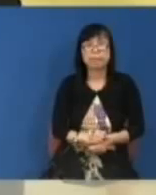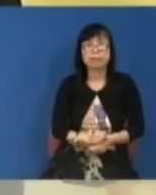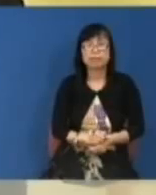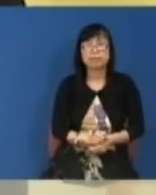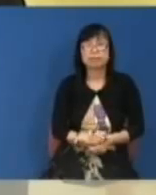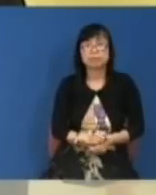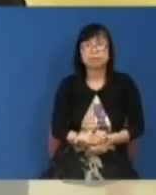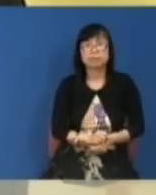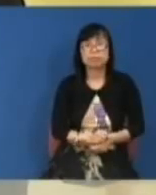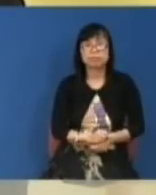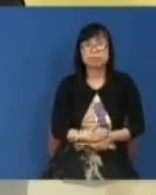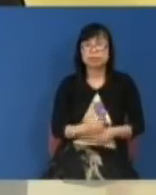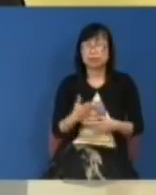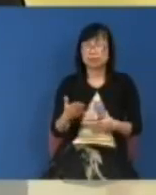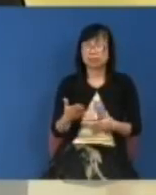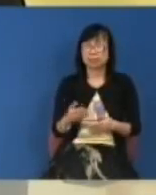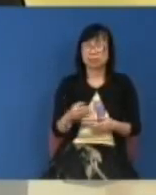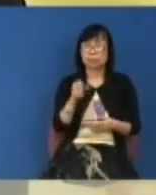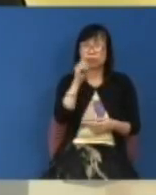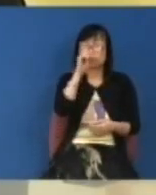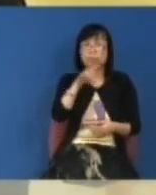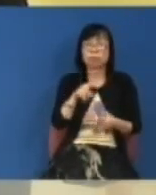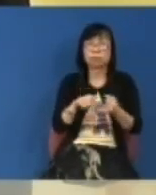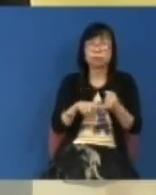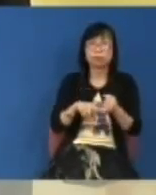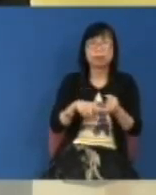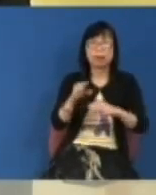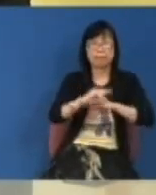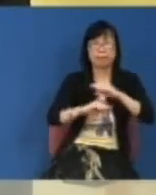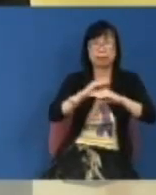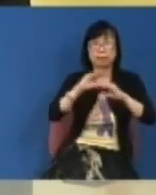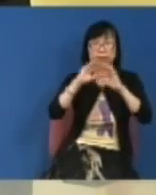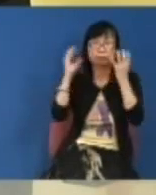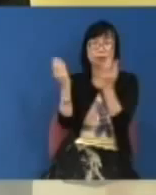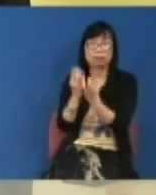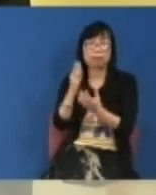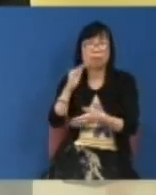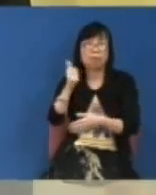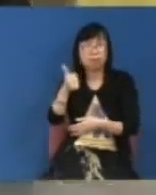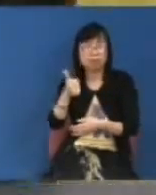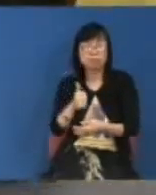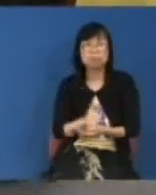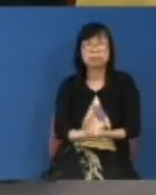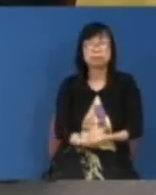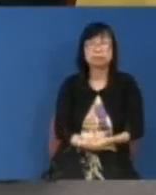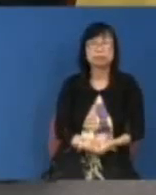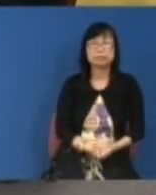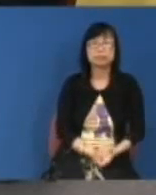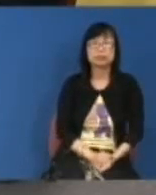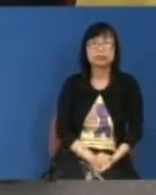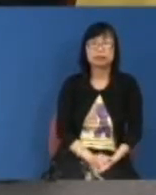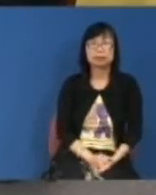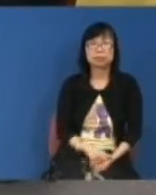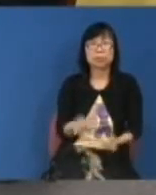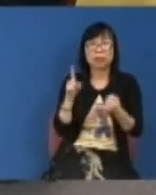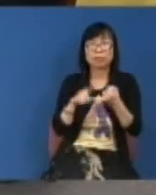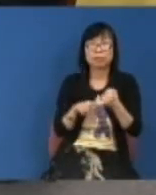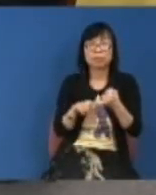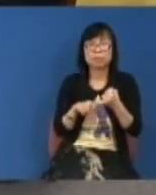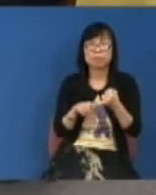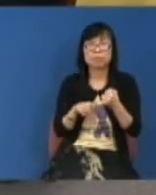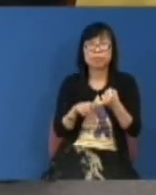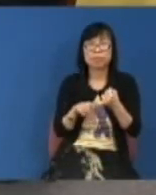實即係老實講，你講到最後尾，其實即係話民建聯啱咯。就咁簡單，最後尾只